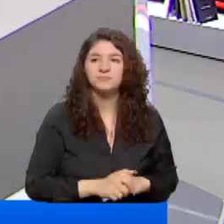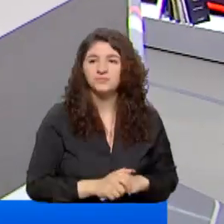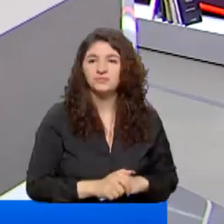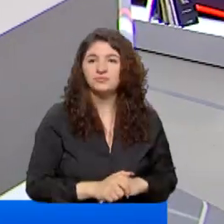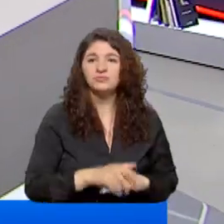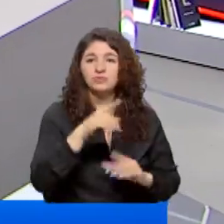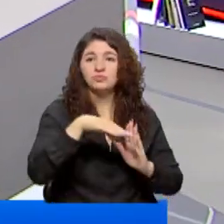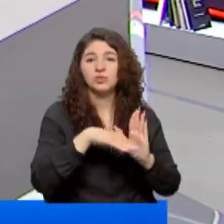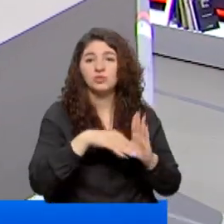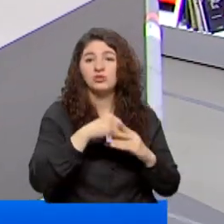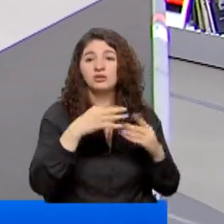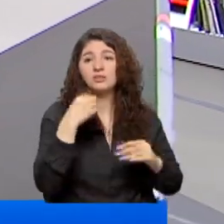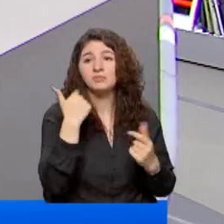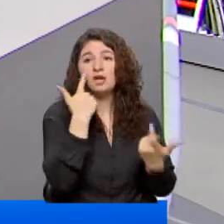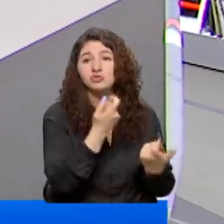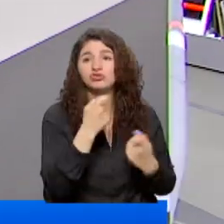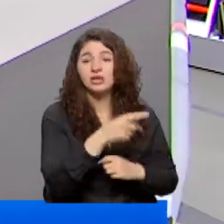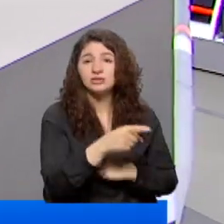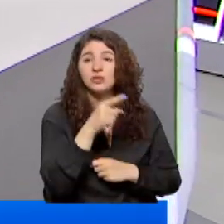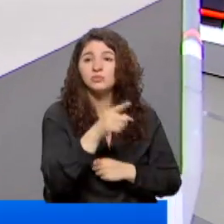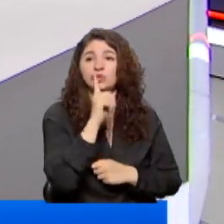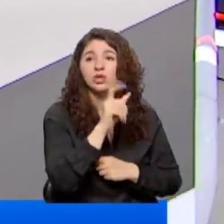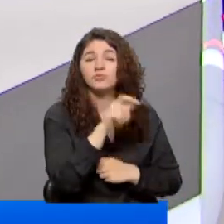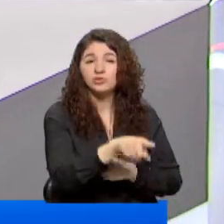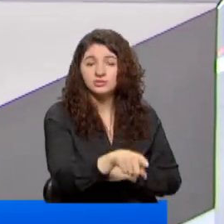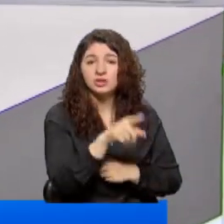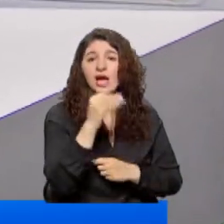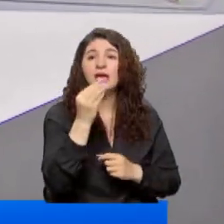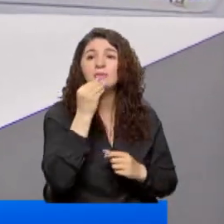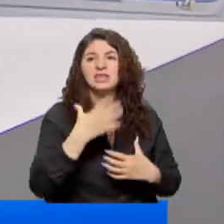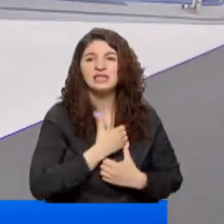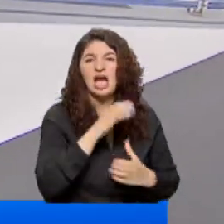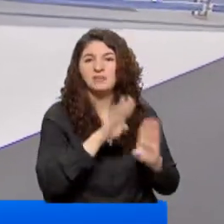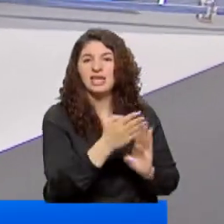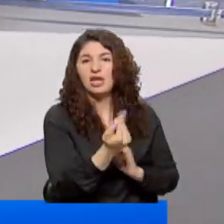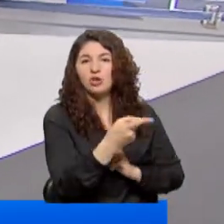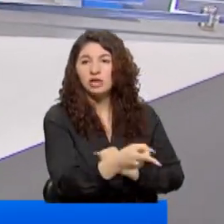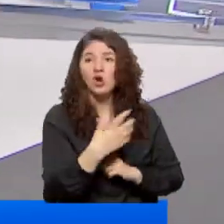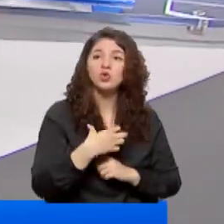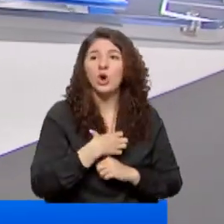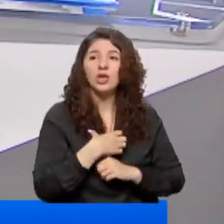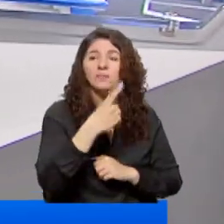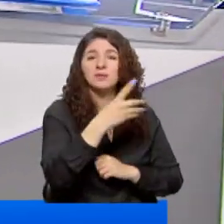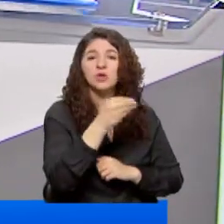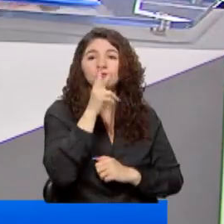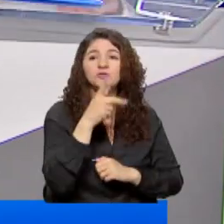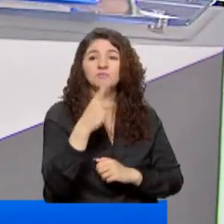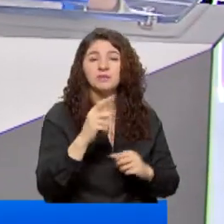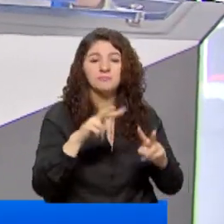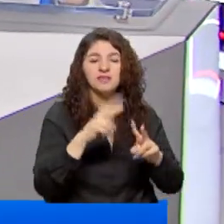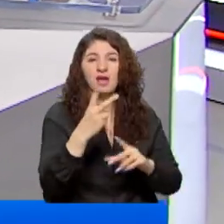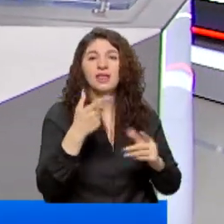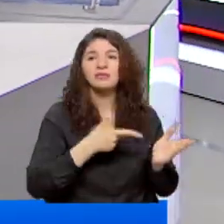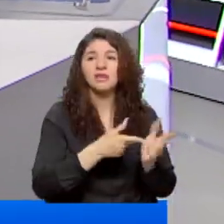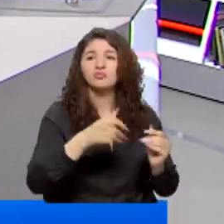bu programı hazırlarken dikkatimi çekmişti Şimdi bunu soracağım size gıda krizi kapıdayken Konya'da 1 milyon 300 bin